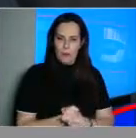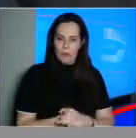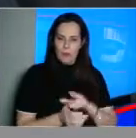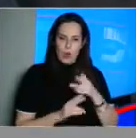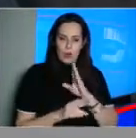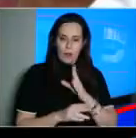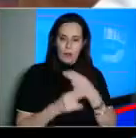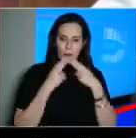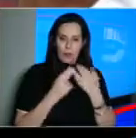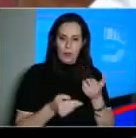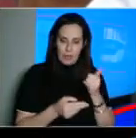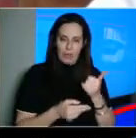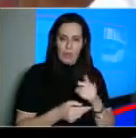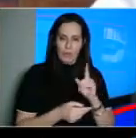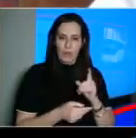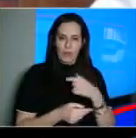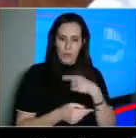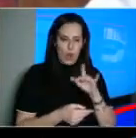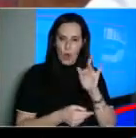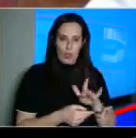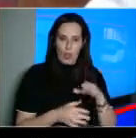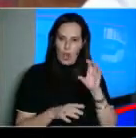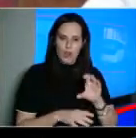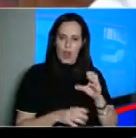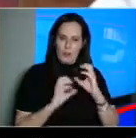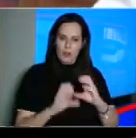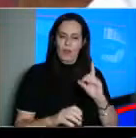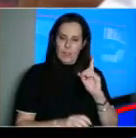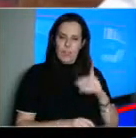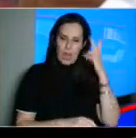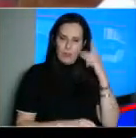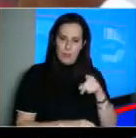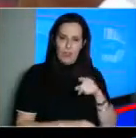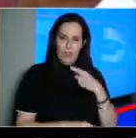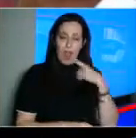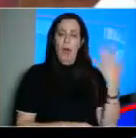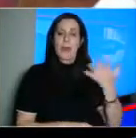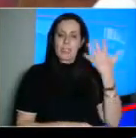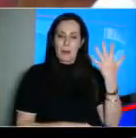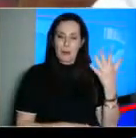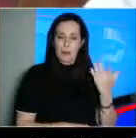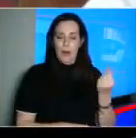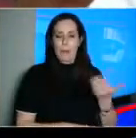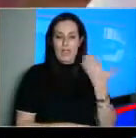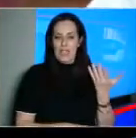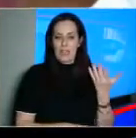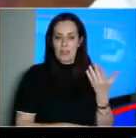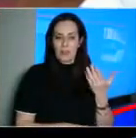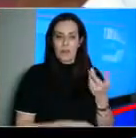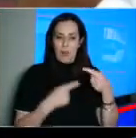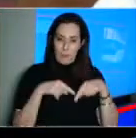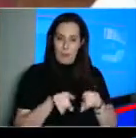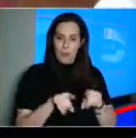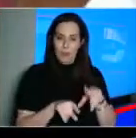יכול לפתור ועוד איך את העניין, ואני לא נגד ההשקעה בתשתיות, רק צריך להבין שזה ייקח הרבה מאוד זמן והרבה מאוד כסף,